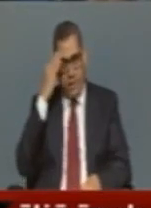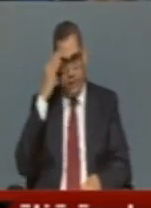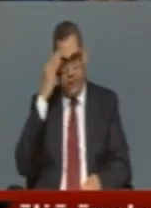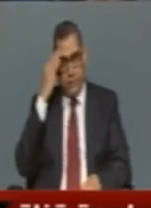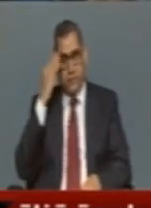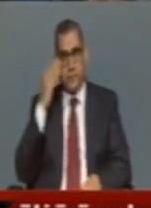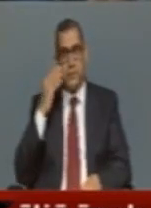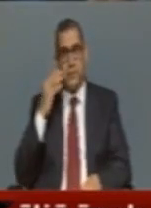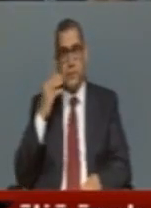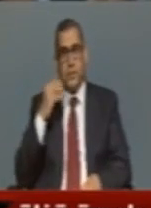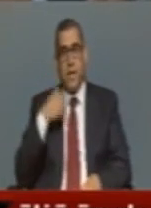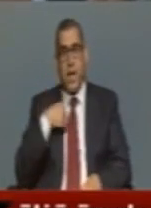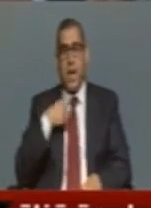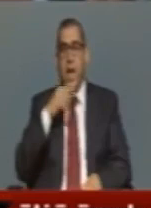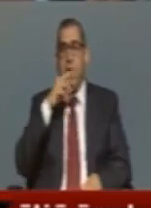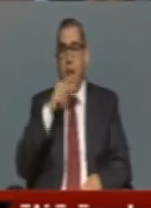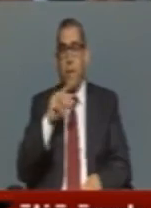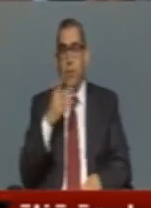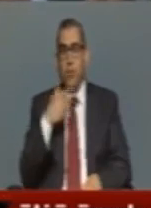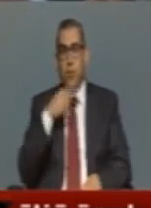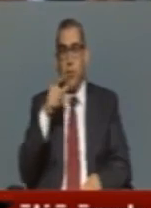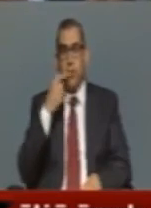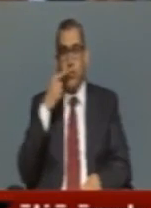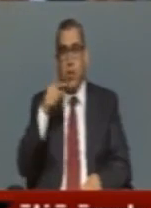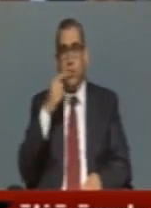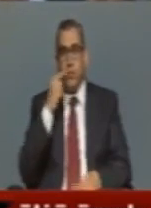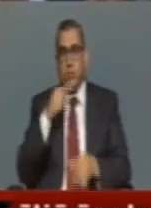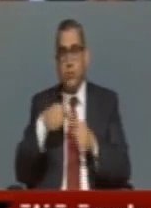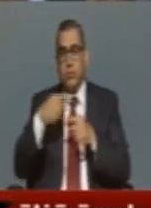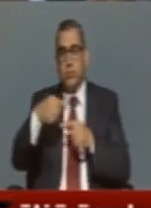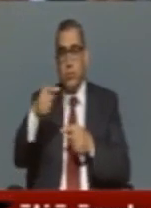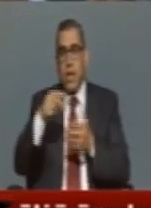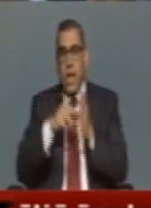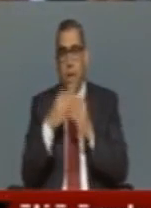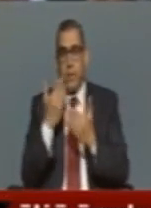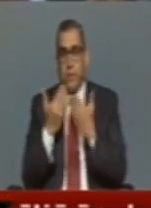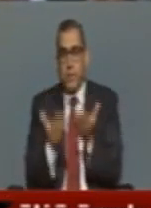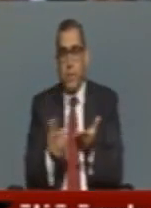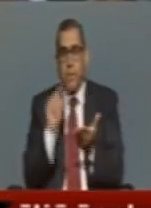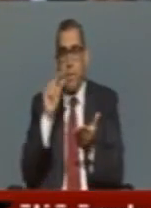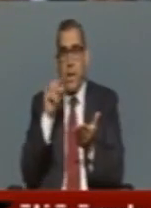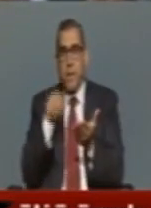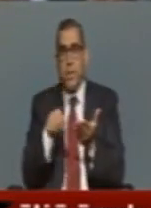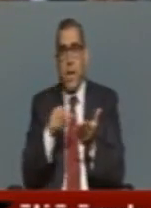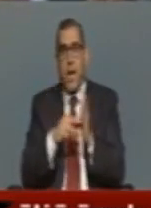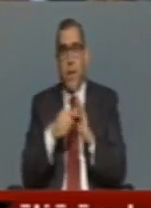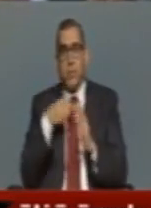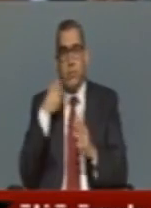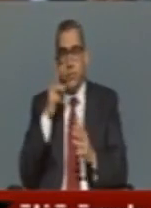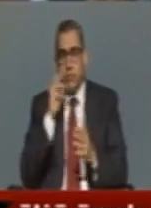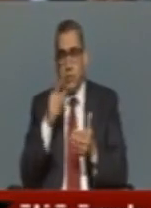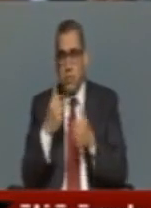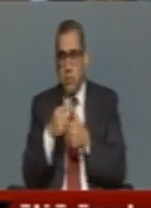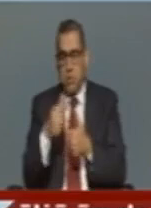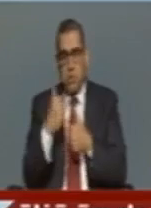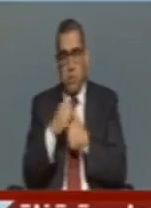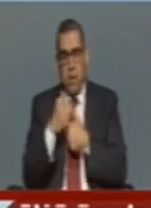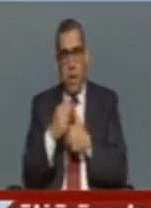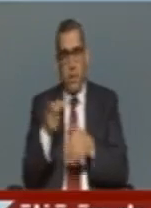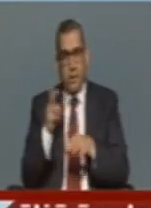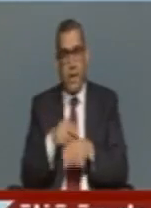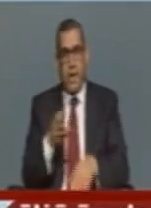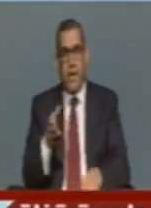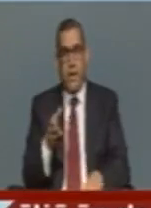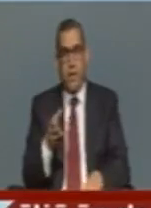انا بتكلم على ان انتوا في الموازنه بتاعتكم القادمه حطيتوا الرقم ده، ده بصراحه مش كفايه. لا ولا يا